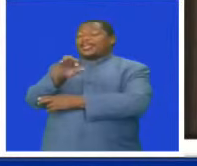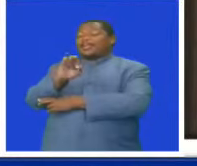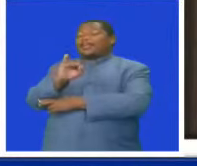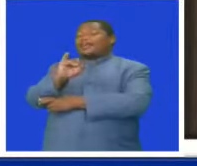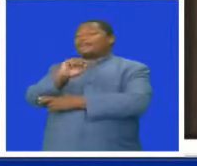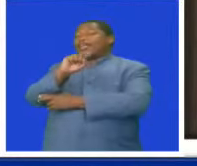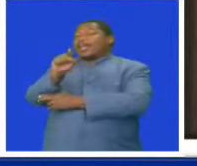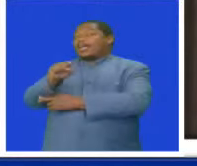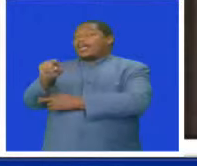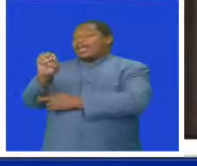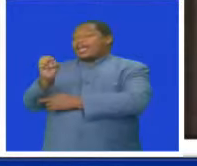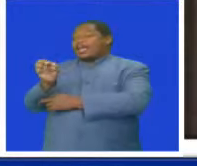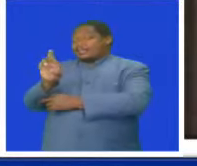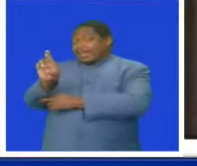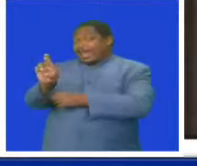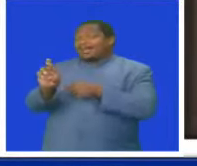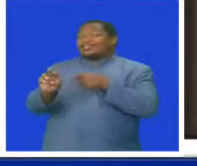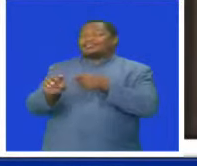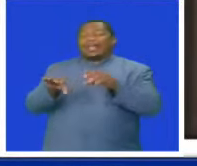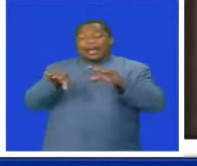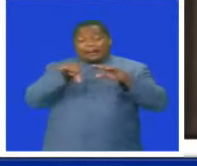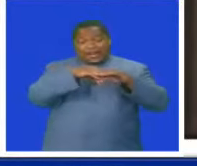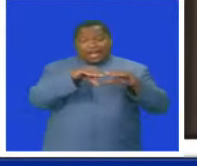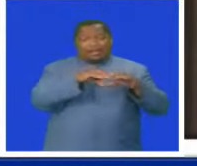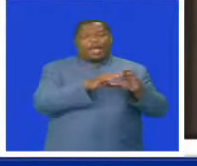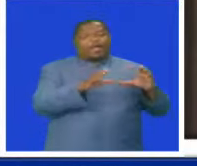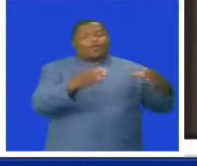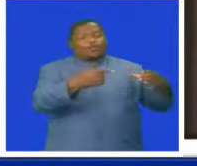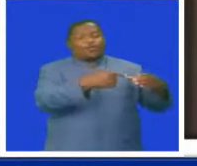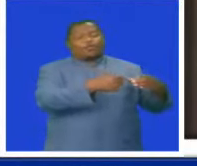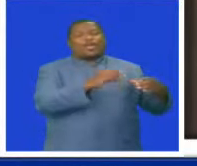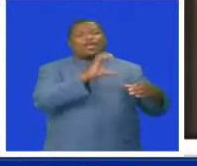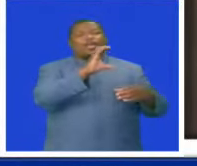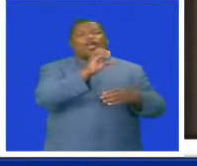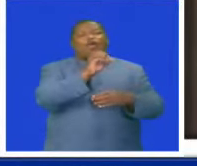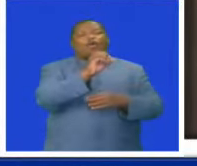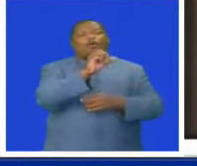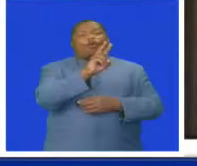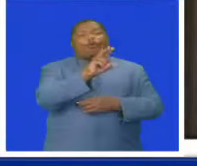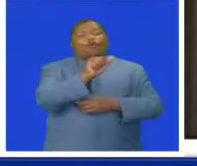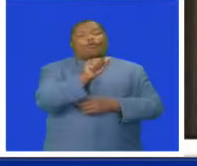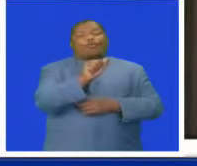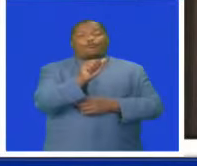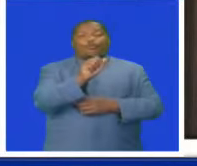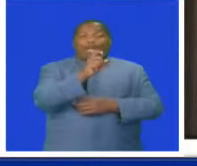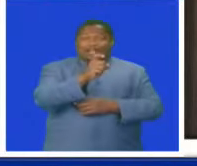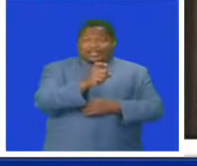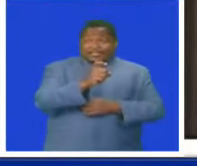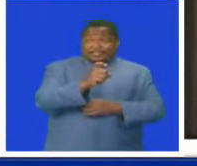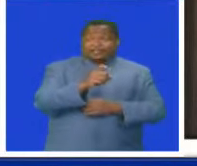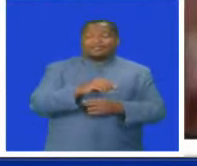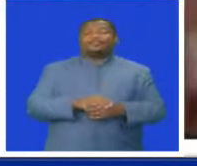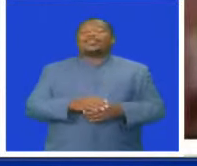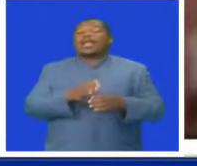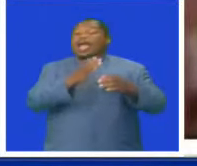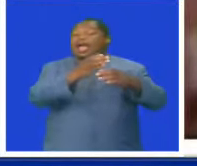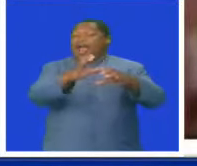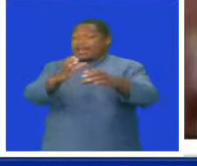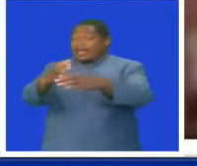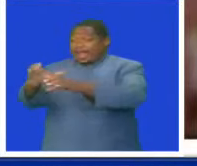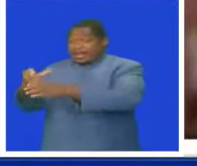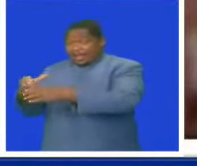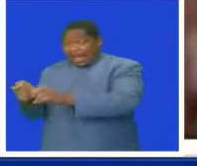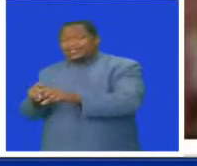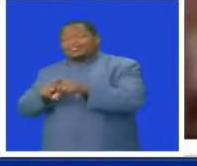COVAX kodwa kunemavela sitevela abatacala ngawo lapha benda khona la ma trials asikakhona ke sine ngena kule trial